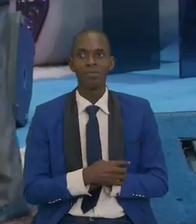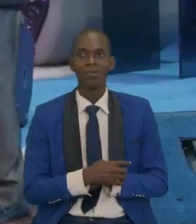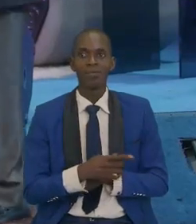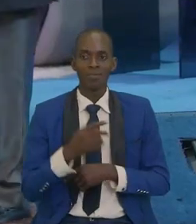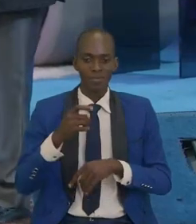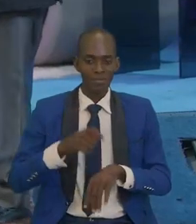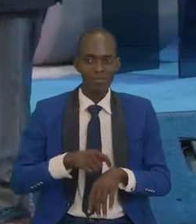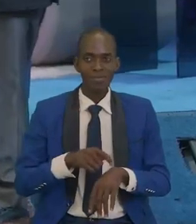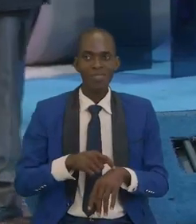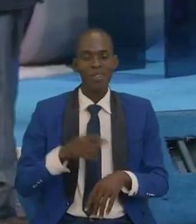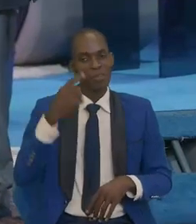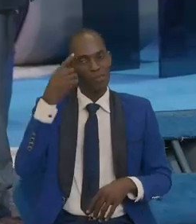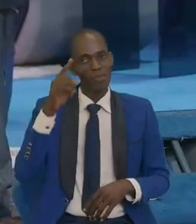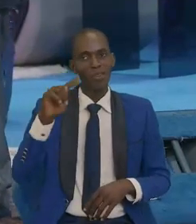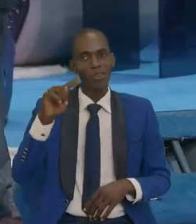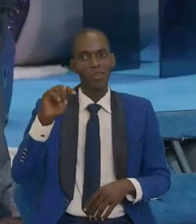Aujourd'hui,